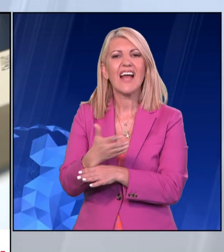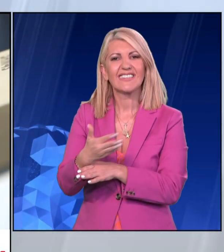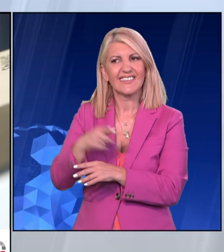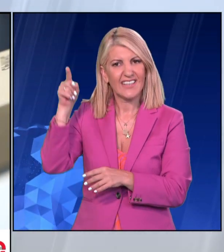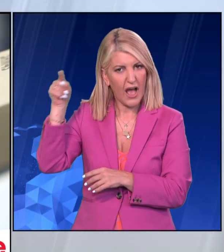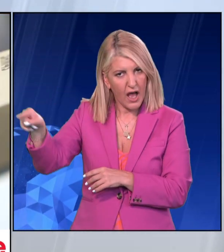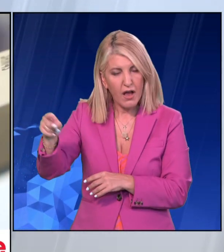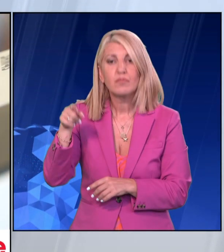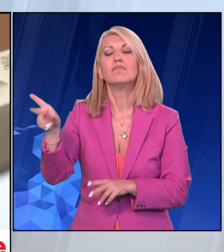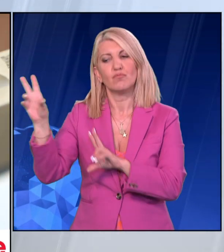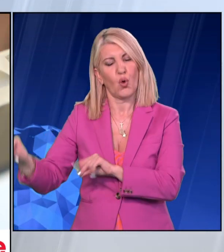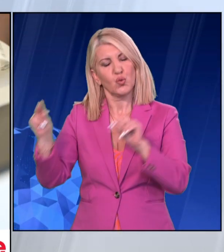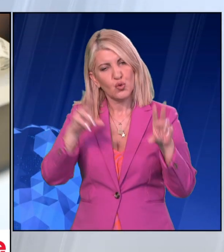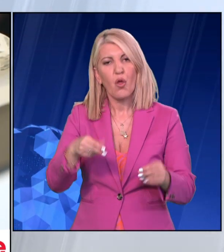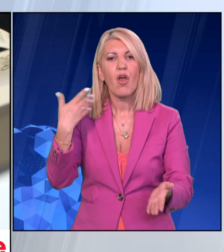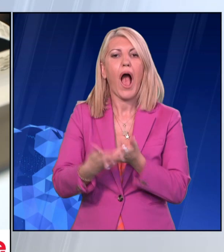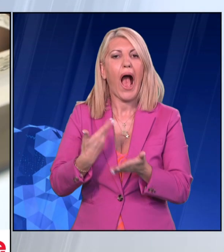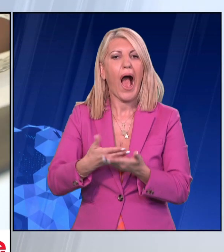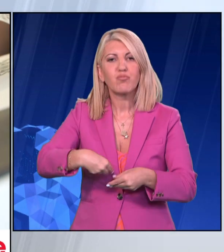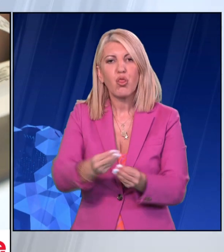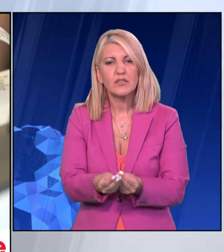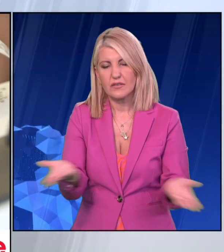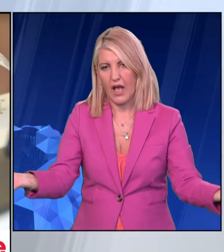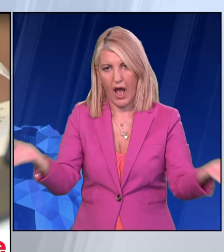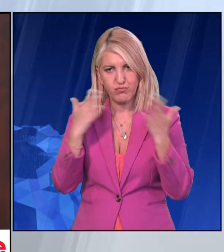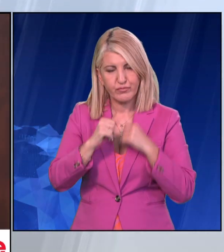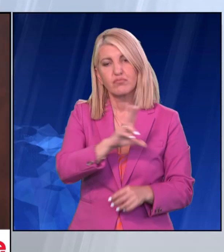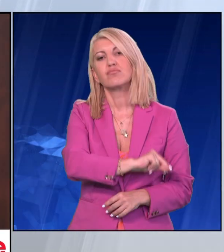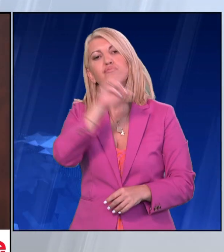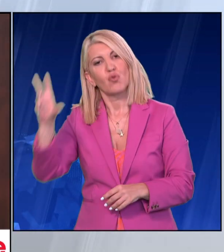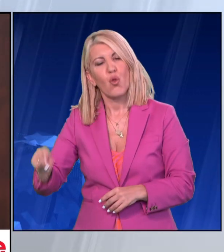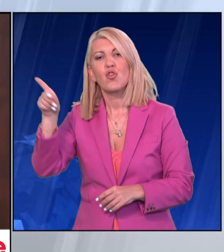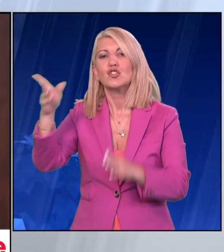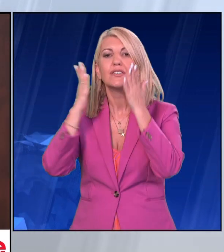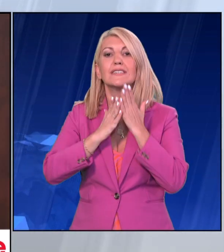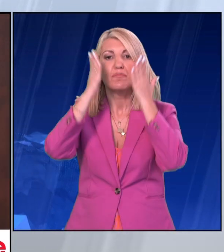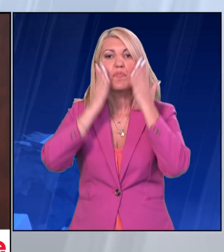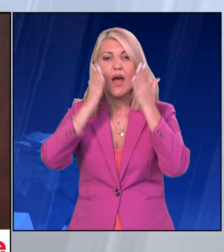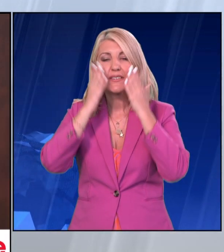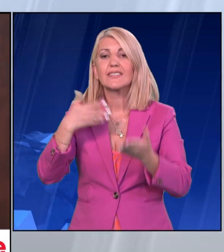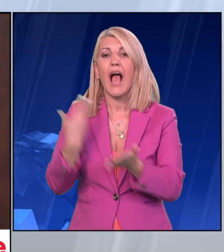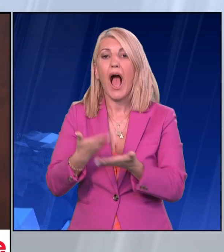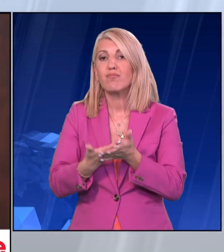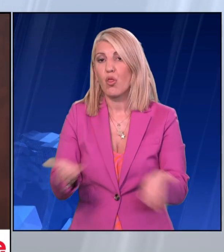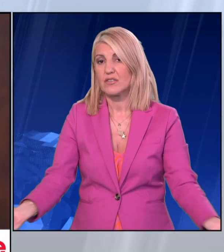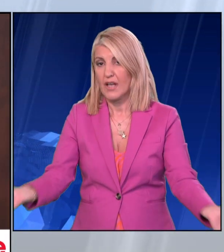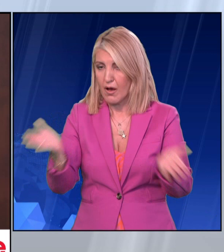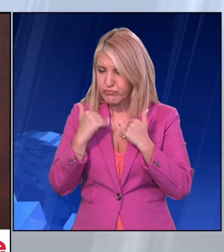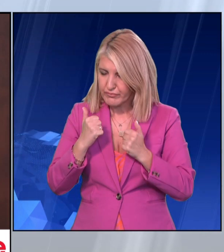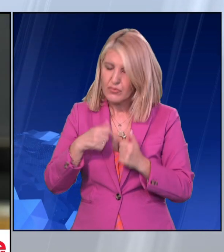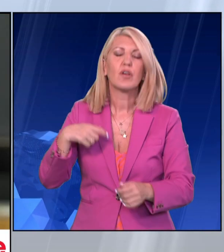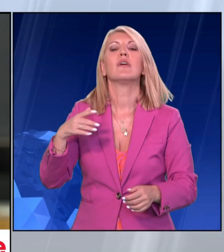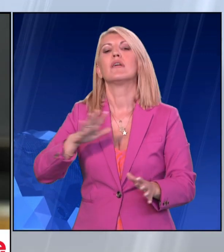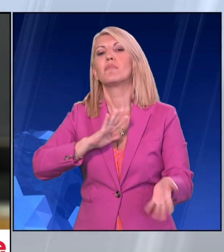σύστημα της ΑΔΕ. Επίσης, ζαχαροπλαστείο στις Πέτσες, που δεν είχε εκδώσει 11 αποδείξεις και δεν είχε διαβιβάσει φορολογικά στοιχεία